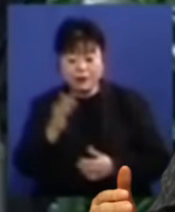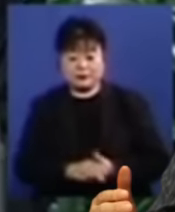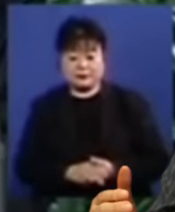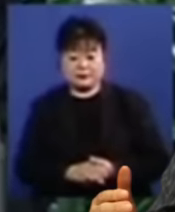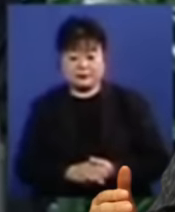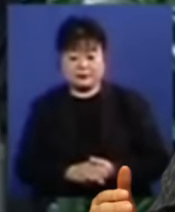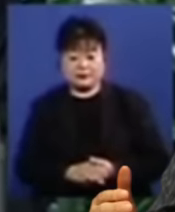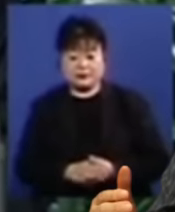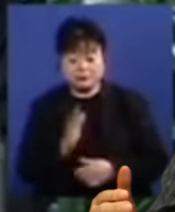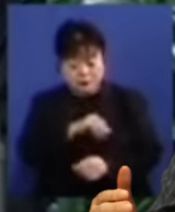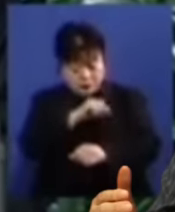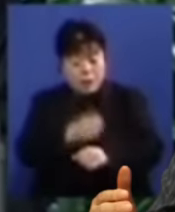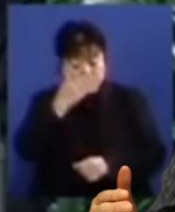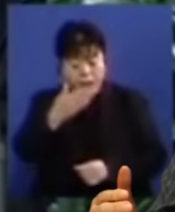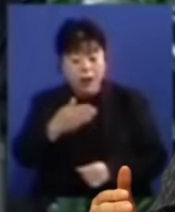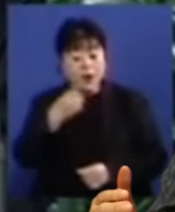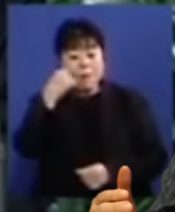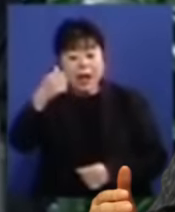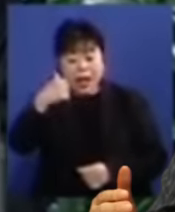너라고 해서 못할 일이 있느냐.